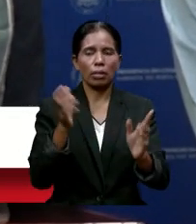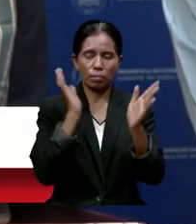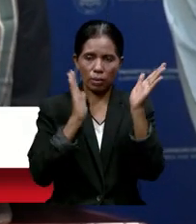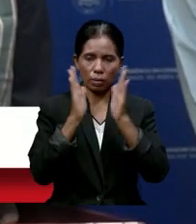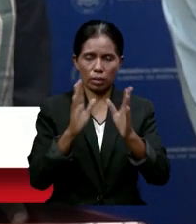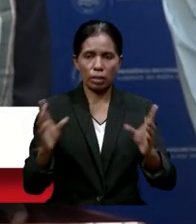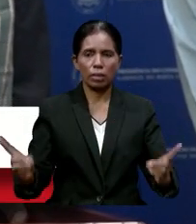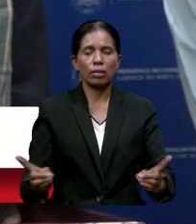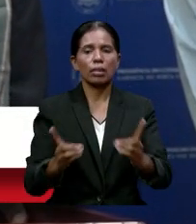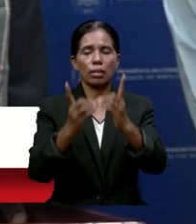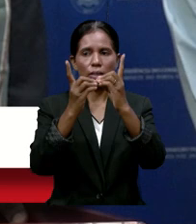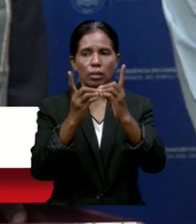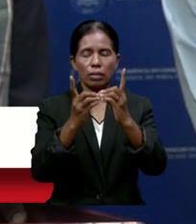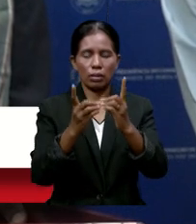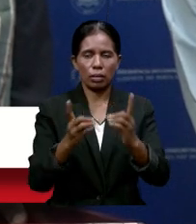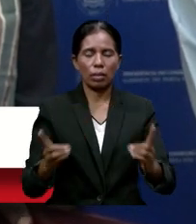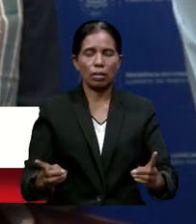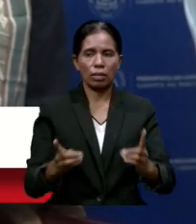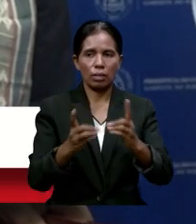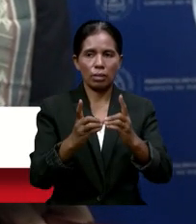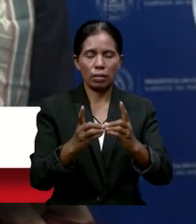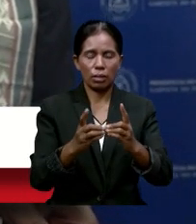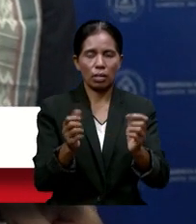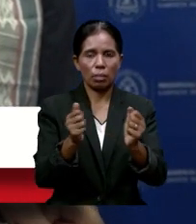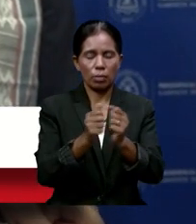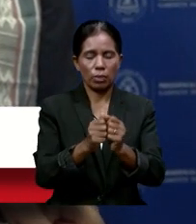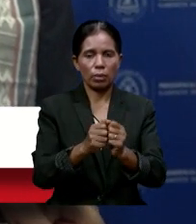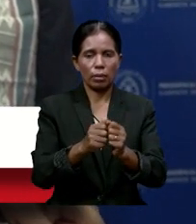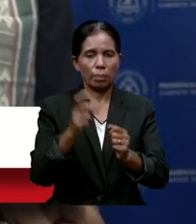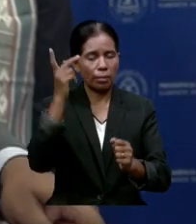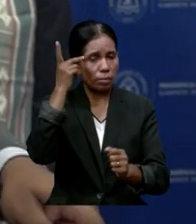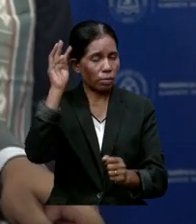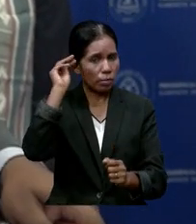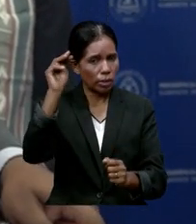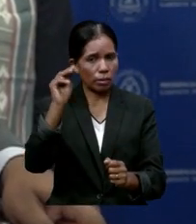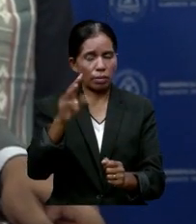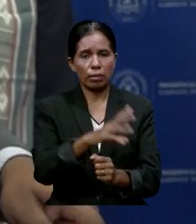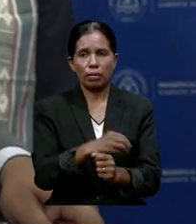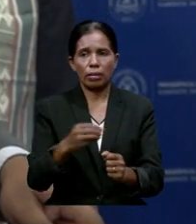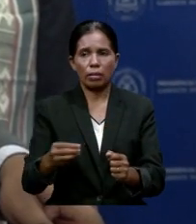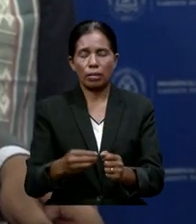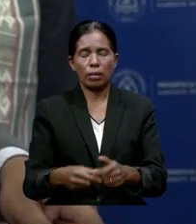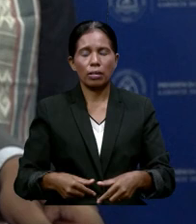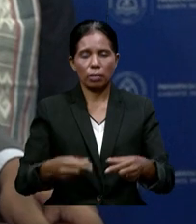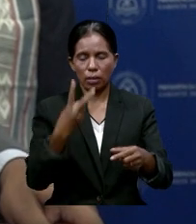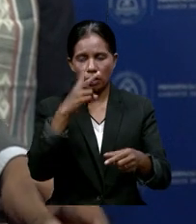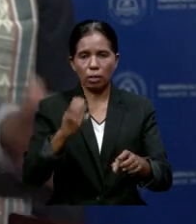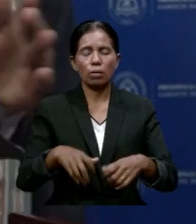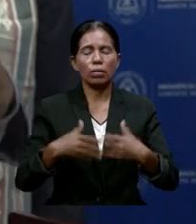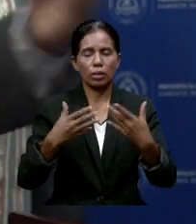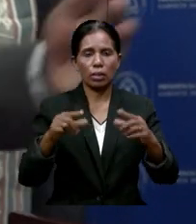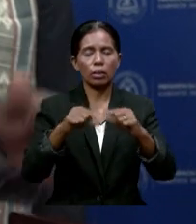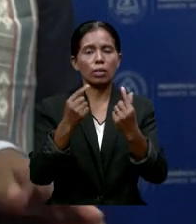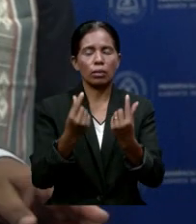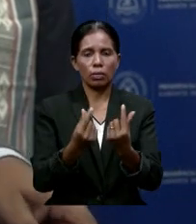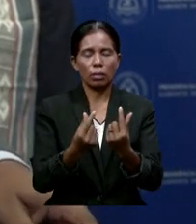bertemu dengan Bapak Perdana Menteri bagi menyusuli perkara-perkara, beberapa perkara yang